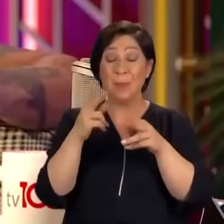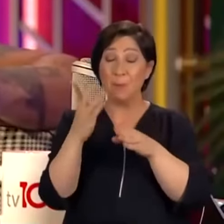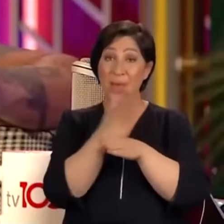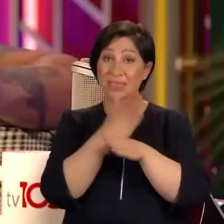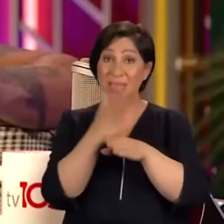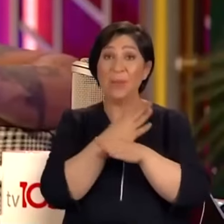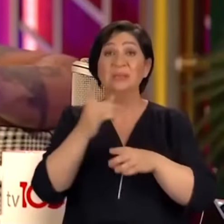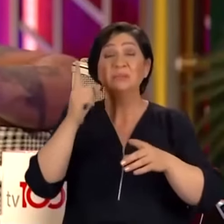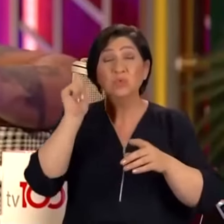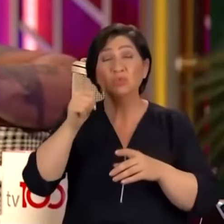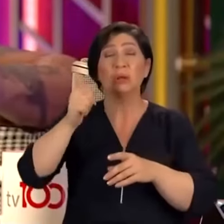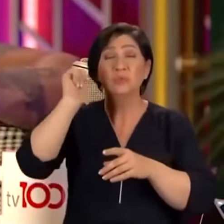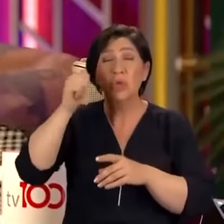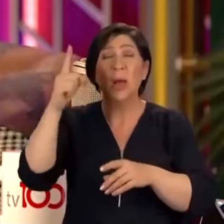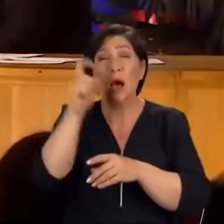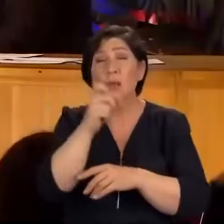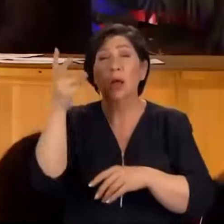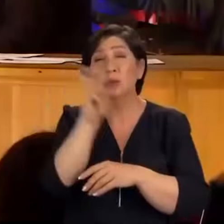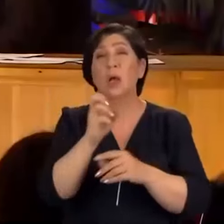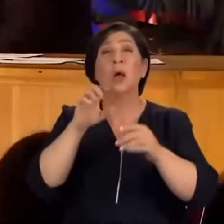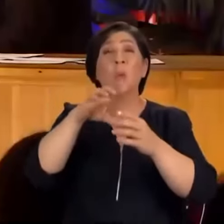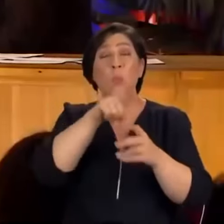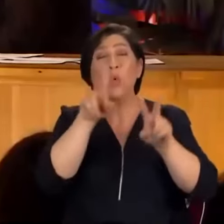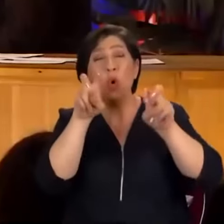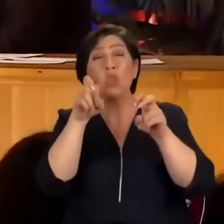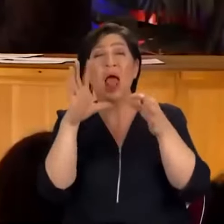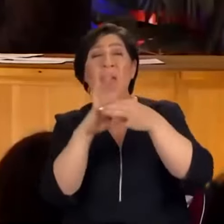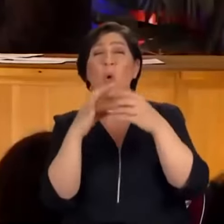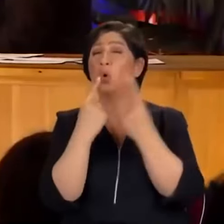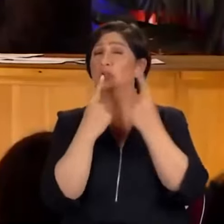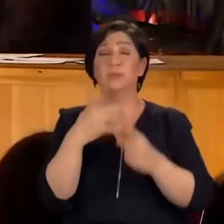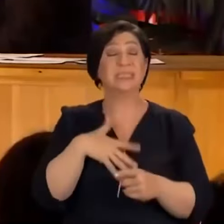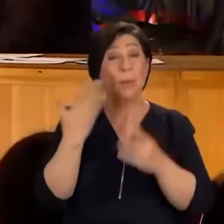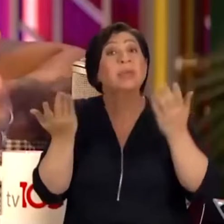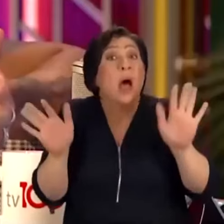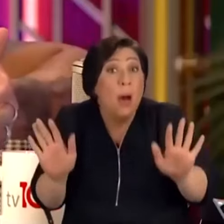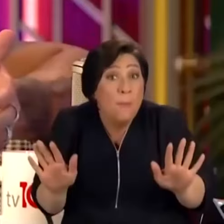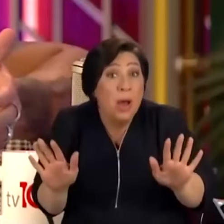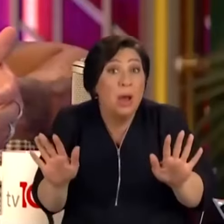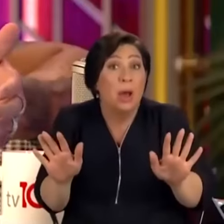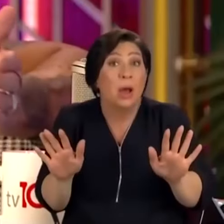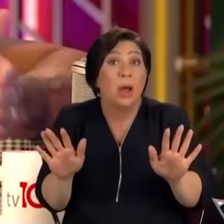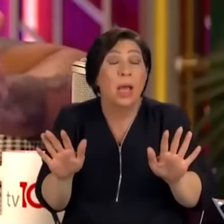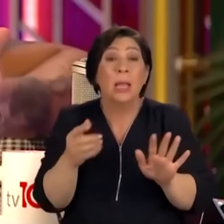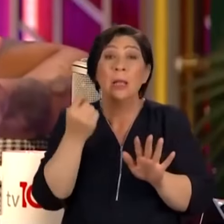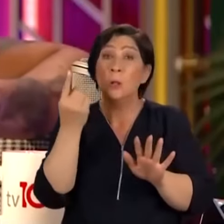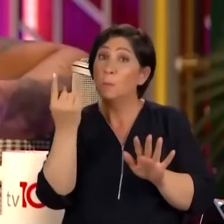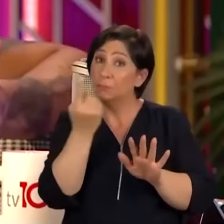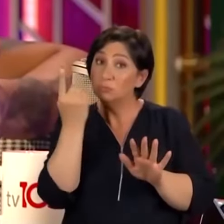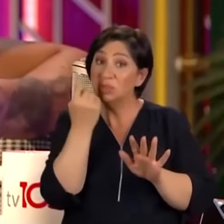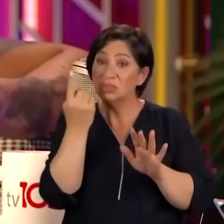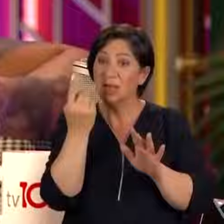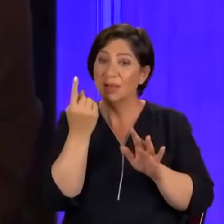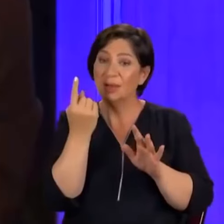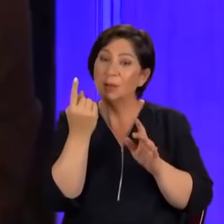malzemeyle saatlerce günlerce aylarca konuşulmak da istemez ama eee bir şekilde olay